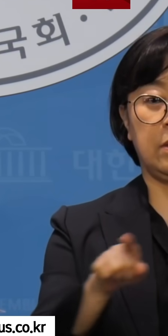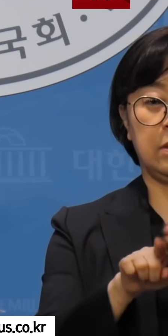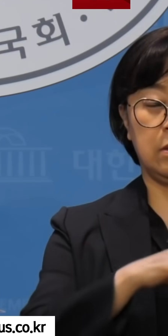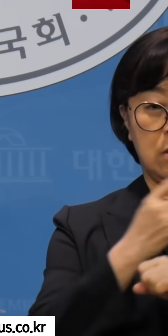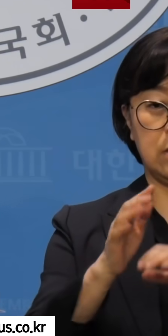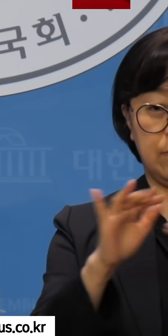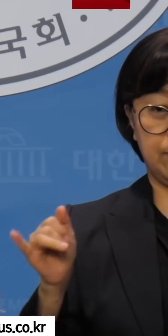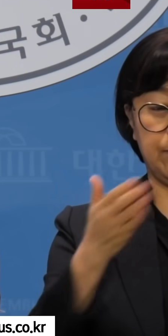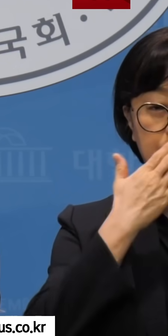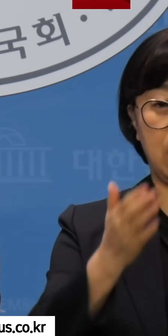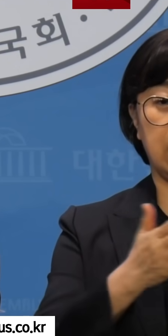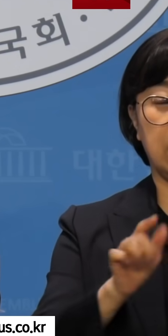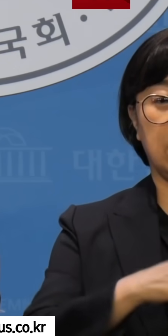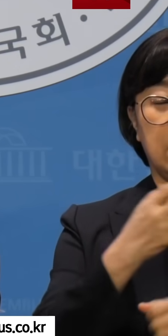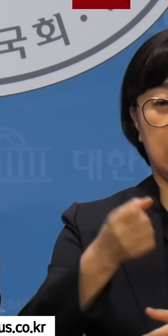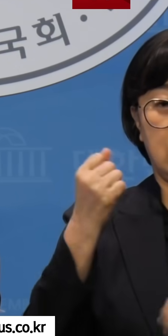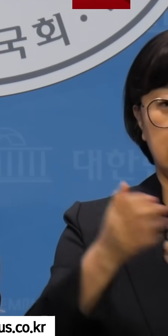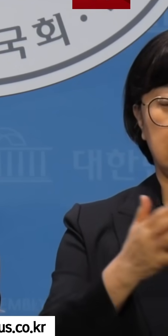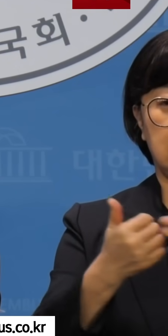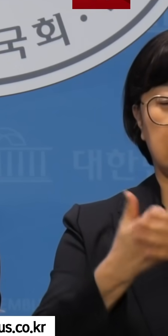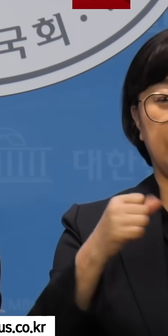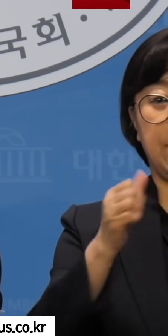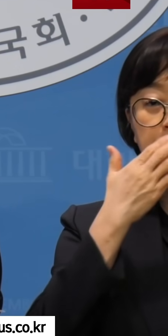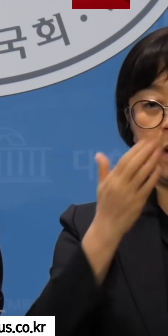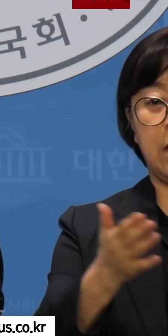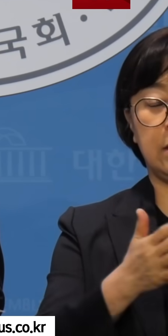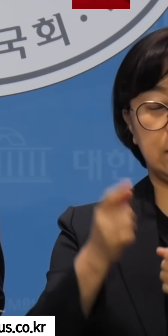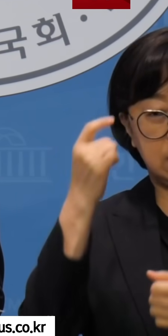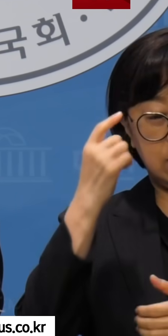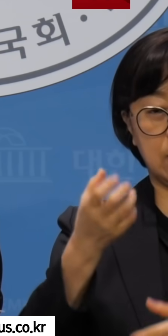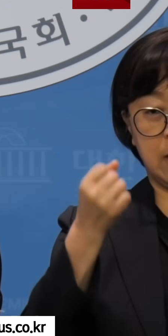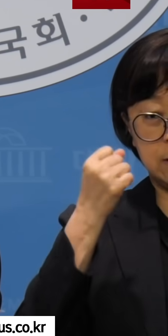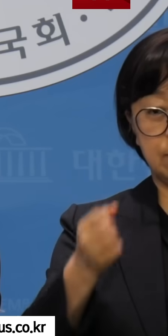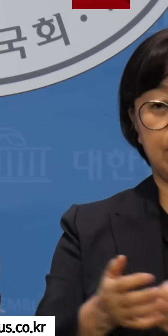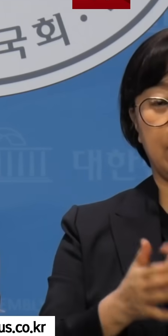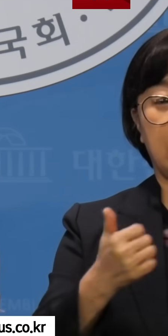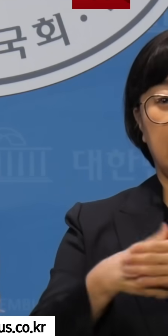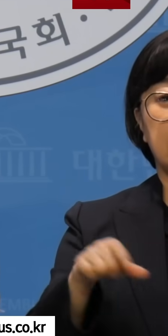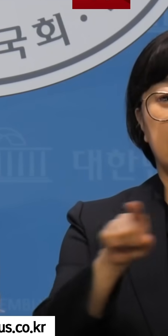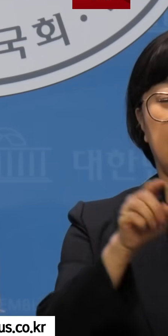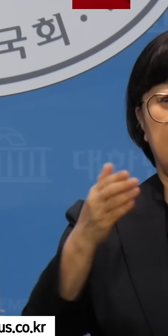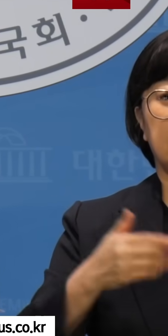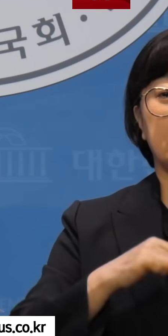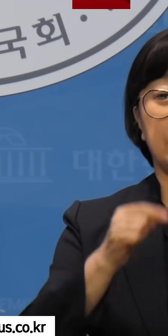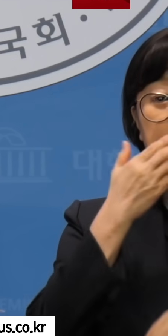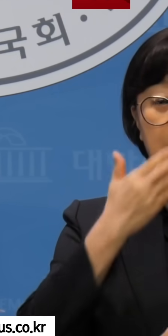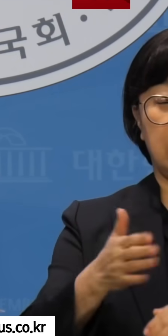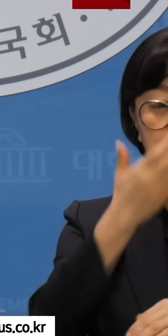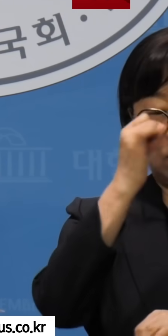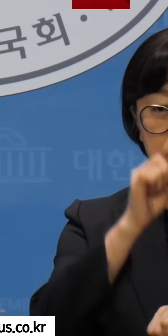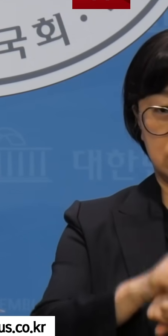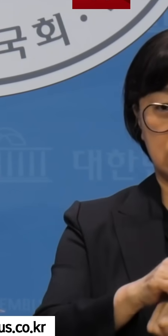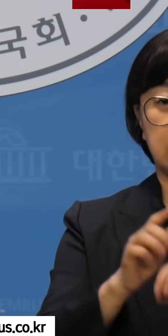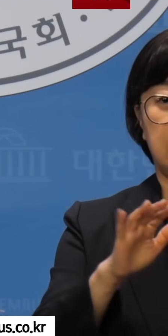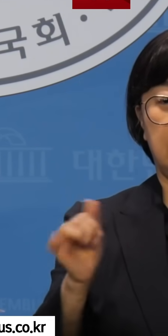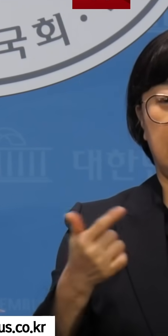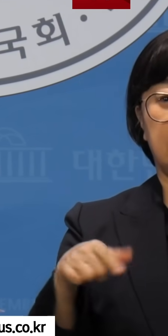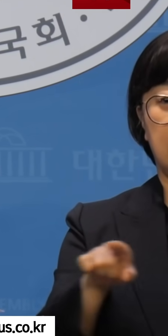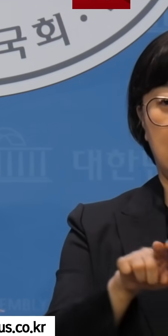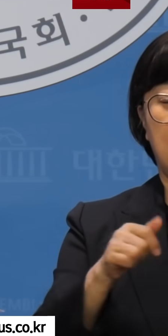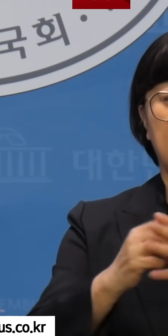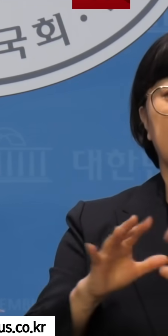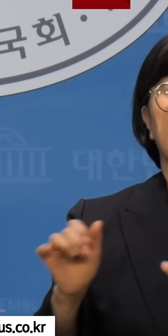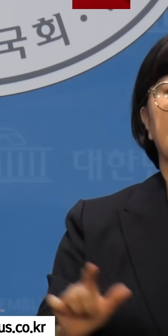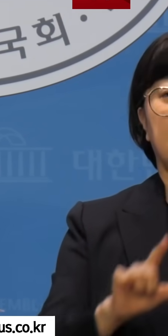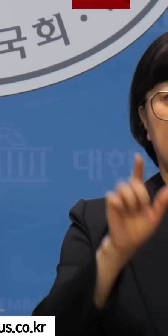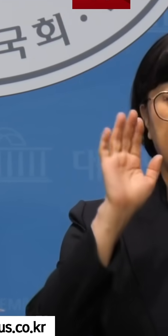갖춘 인물, 기득권 정치를 타파할 수 있는 신념을 갖춘 인물, 신뢰받는 정치를 할 수 있는 도덕성을 갖춘 인물들과 함께